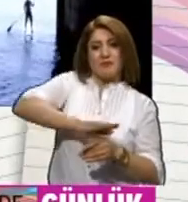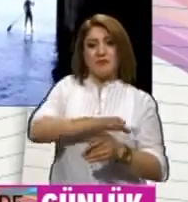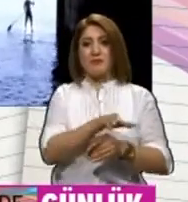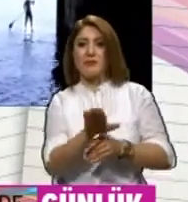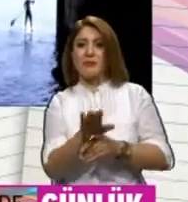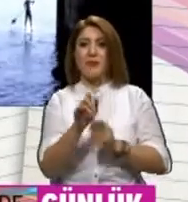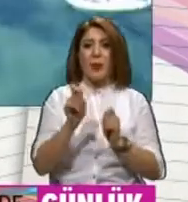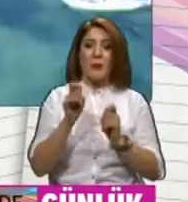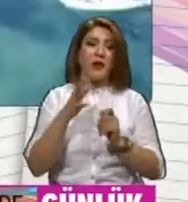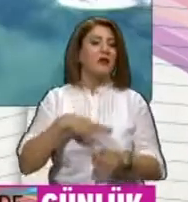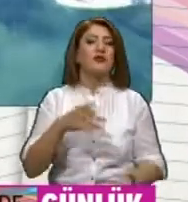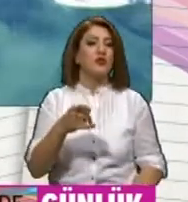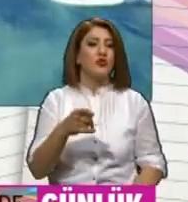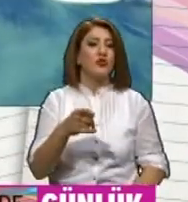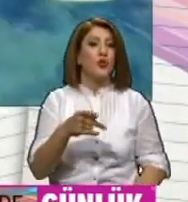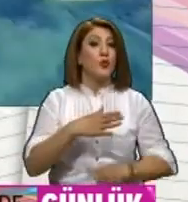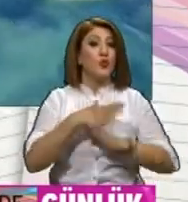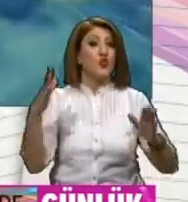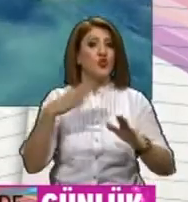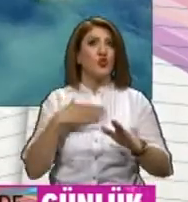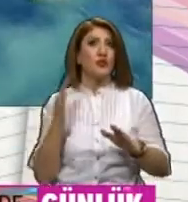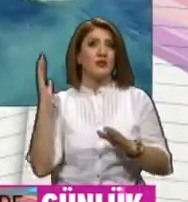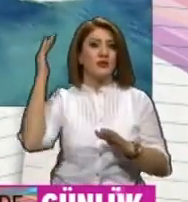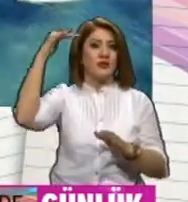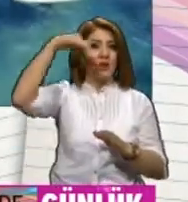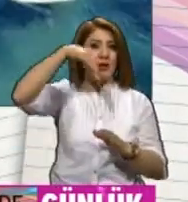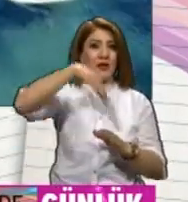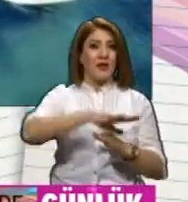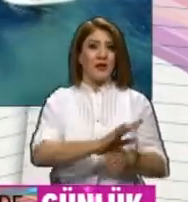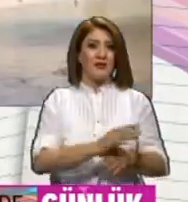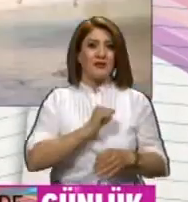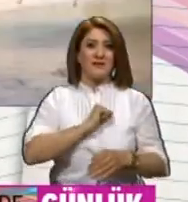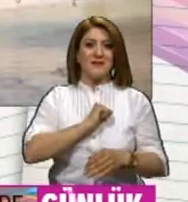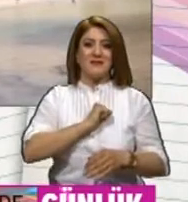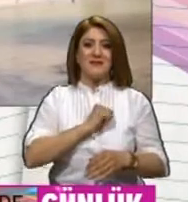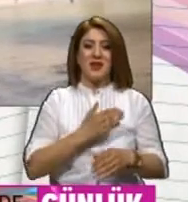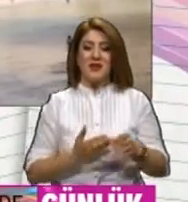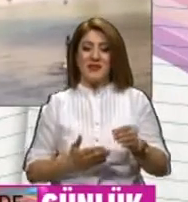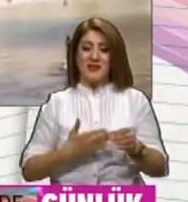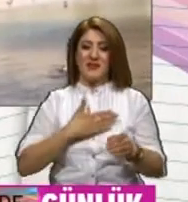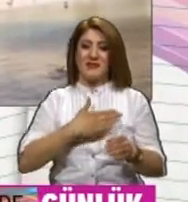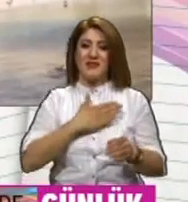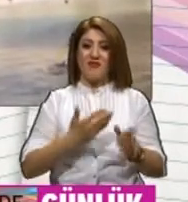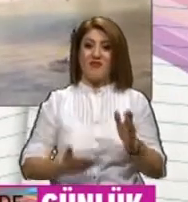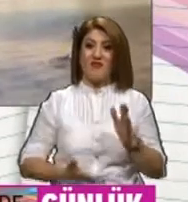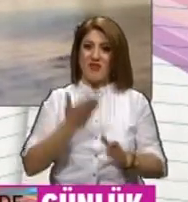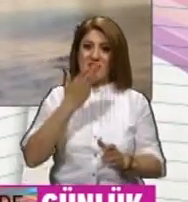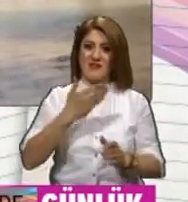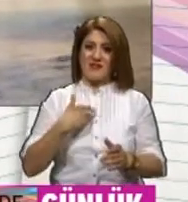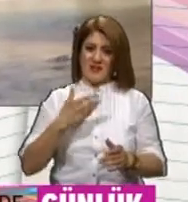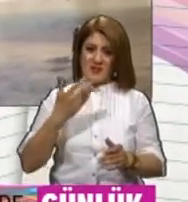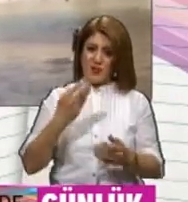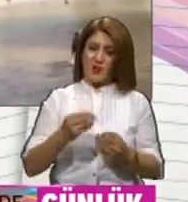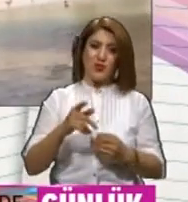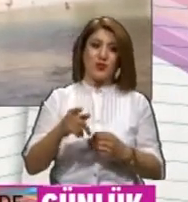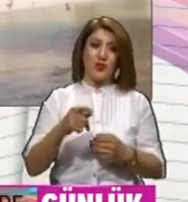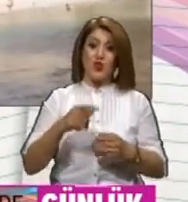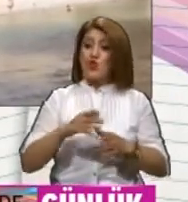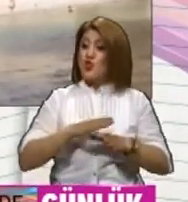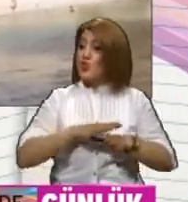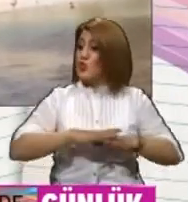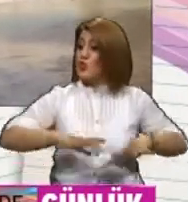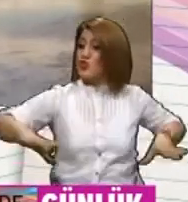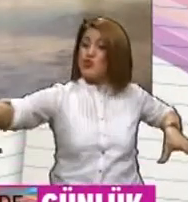istiyorsunuz. Büyük dalgalarda daha fazla adrenaline sahip olmak istiyorsunuz. Hı hı. Sürekli manevra yapmak istiyorsunuz. Onu uzun bir